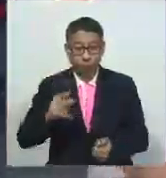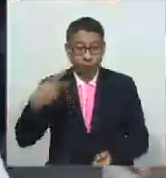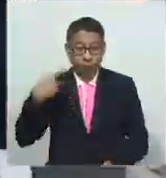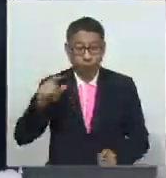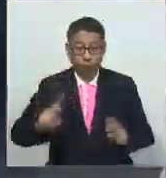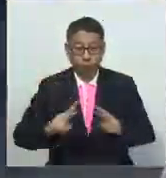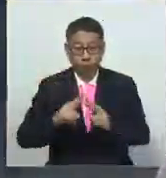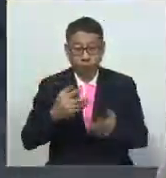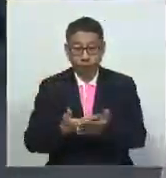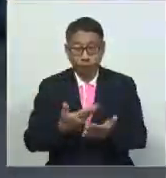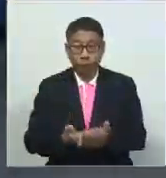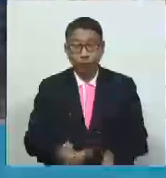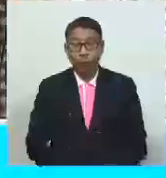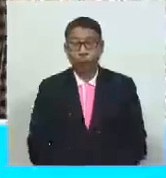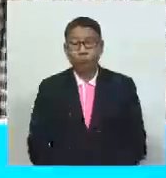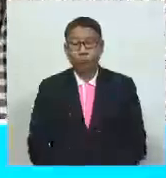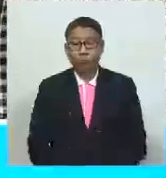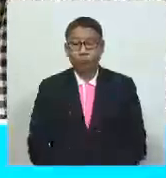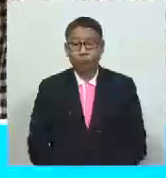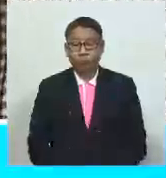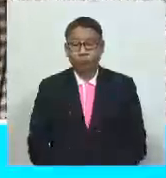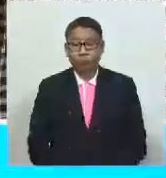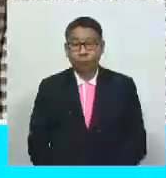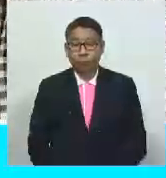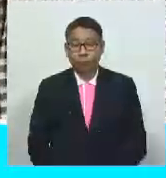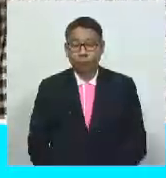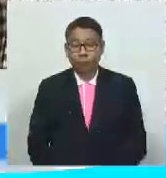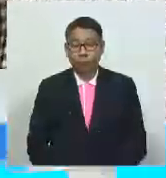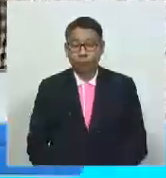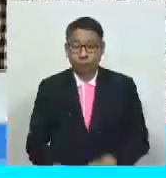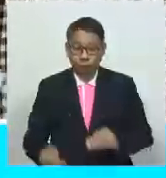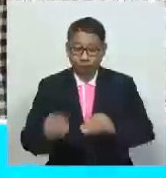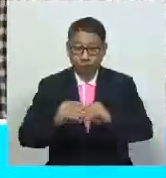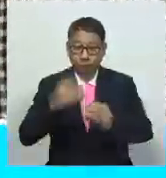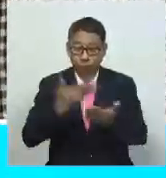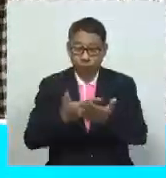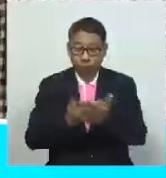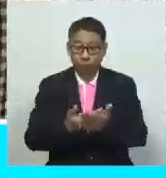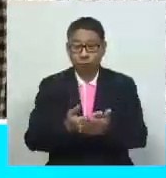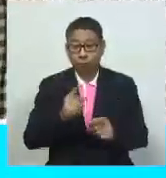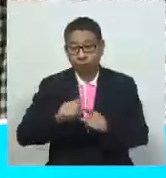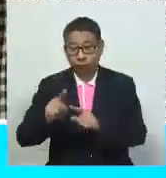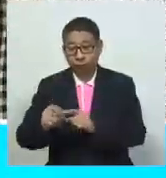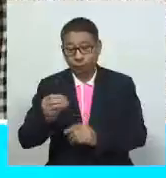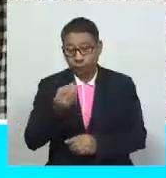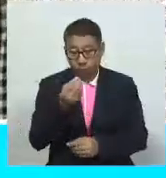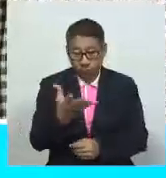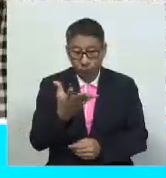นี้กันค่ะ ต้องมองว่าไอ้สิ่งเหล่านี้มันเพิ่มเงินมากขนาดไหนเป็นภาระกับ